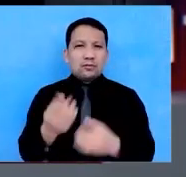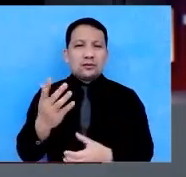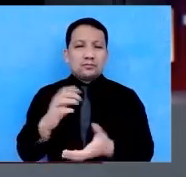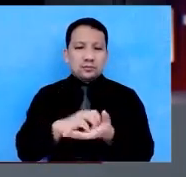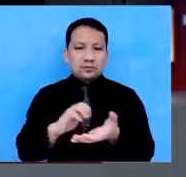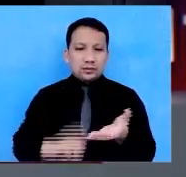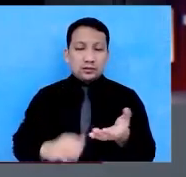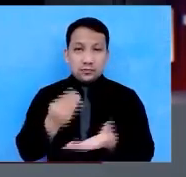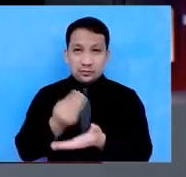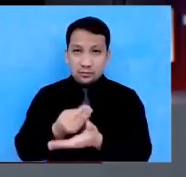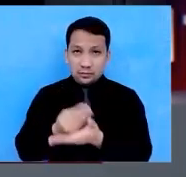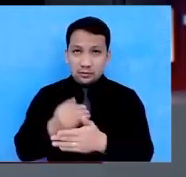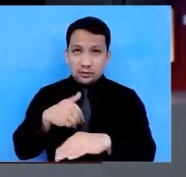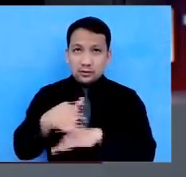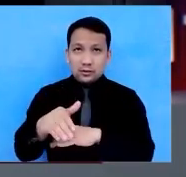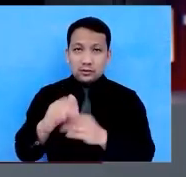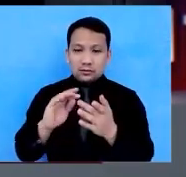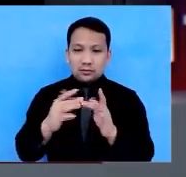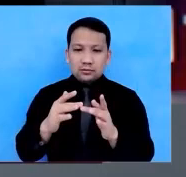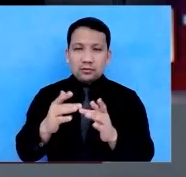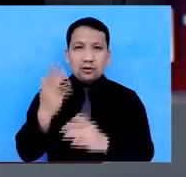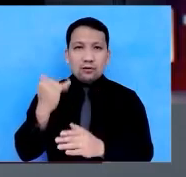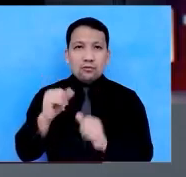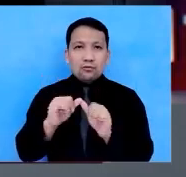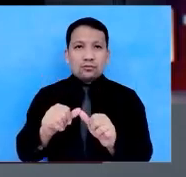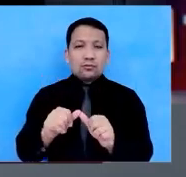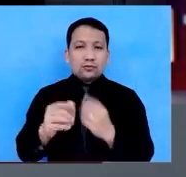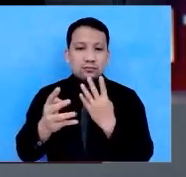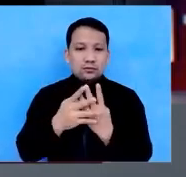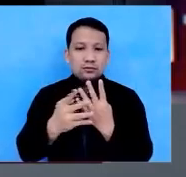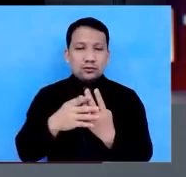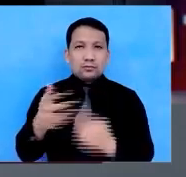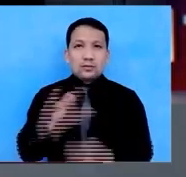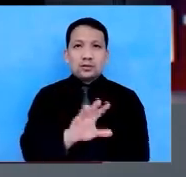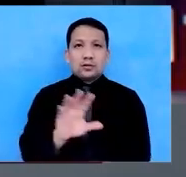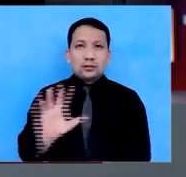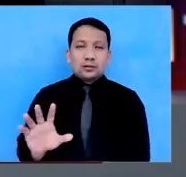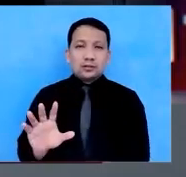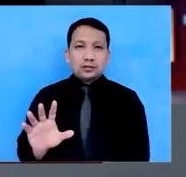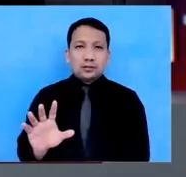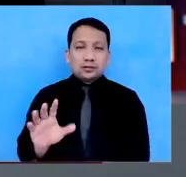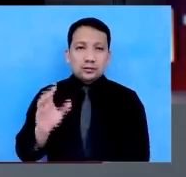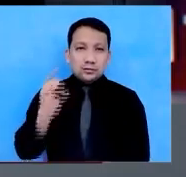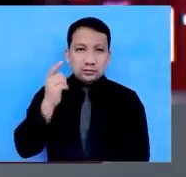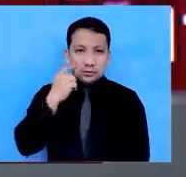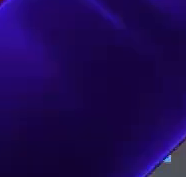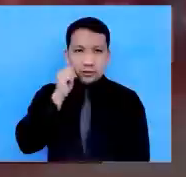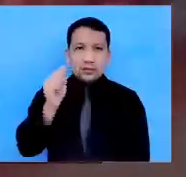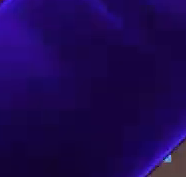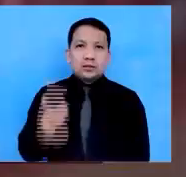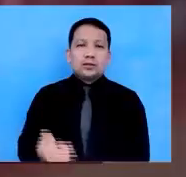perang ipinadala online para sa mga preso. Nasa frontline ng balitang yan, si Jem Avancenia.